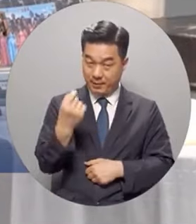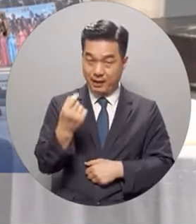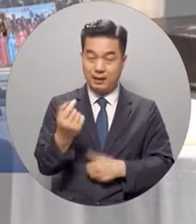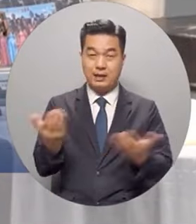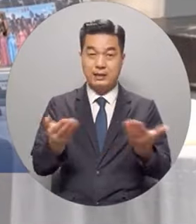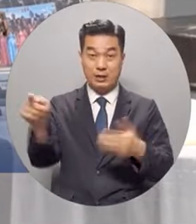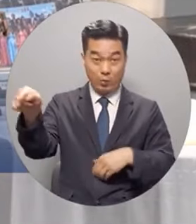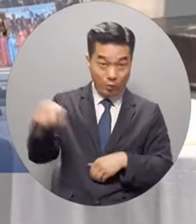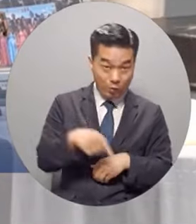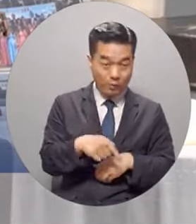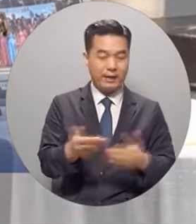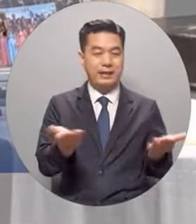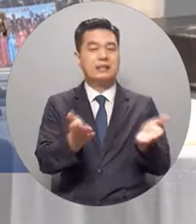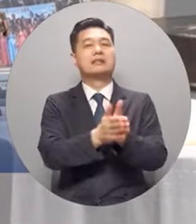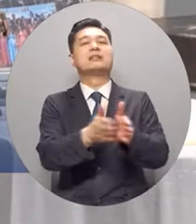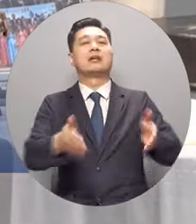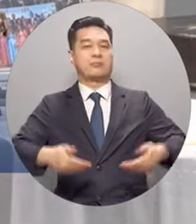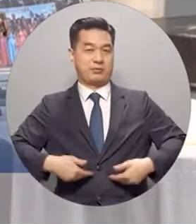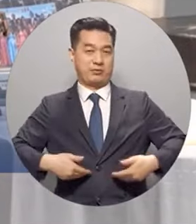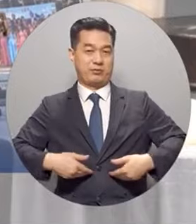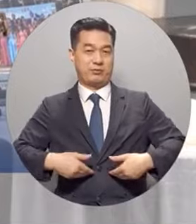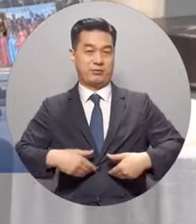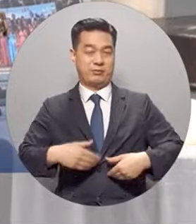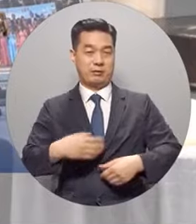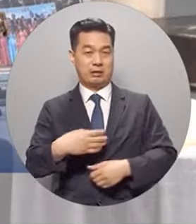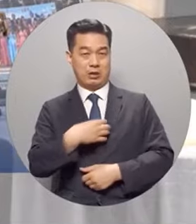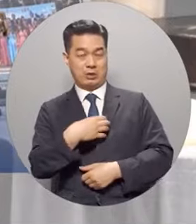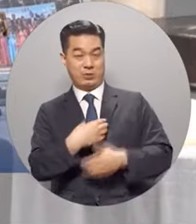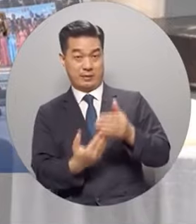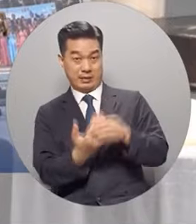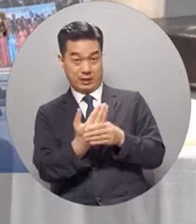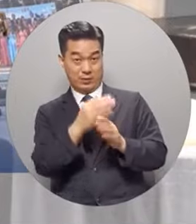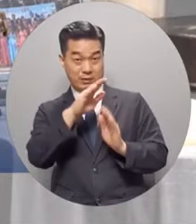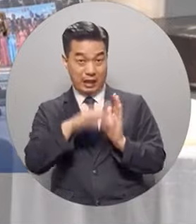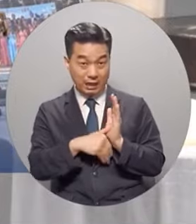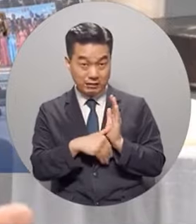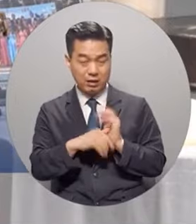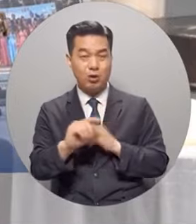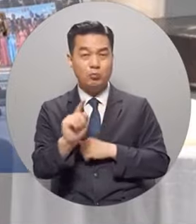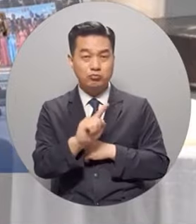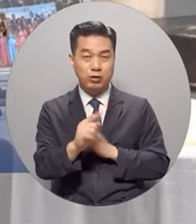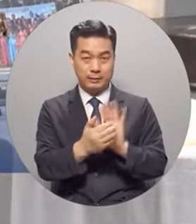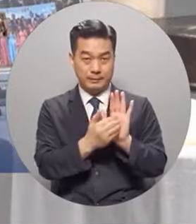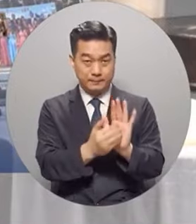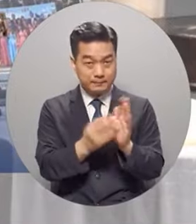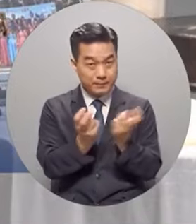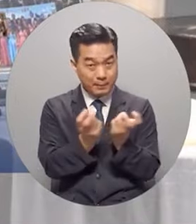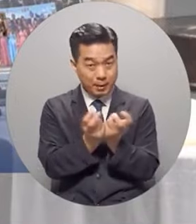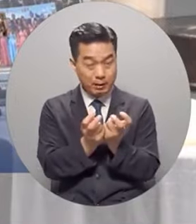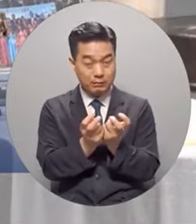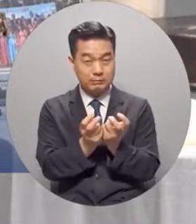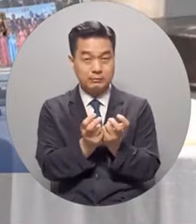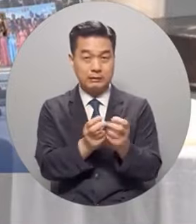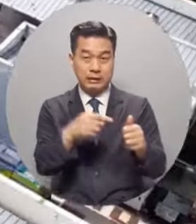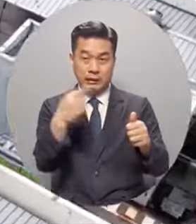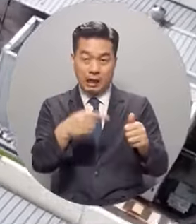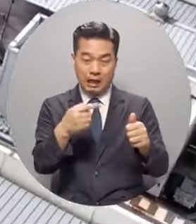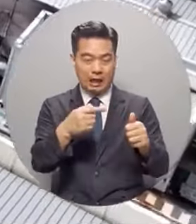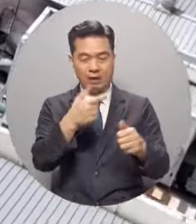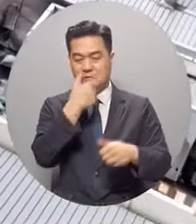하면 일을 해야 되는 거죠. 안전사고가 발생했을 때 무엇에 대한 조치 이런 것들은 현실적으로